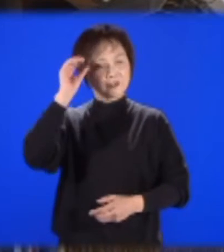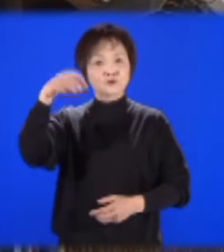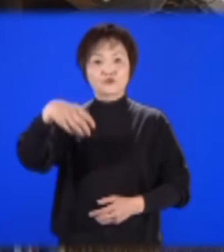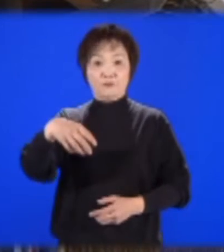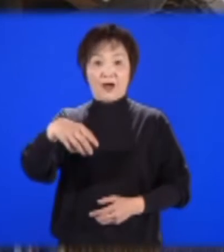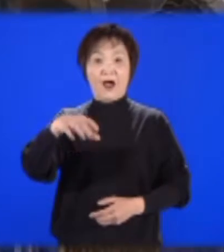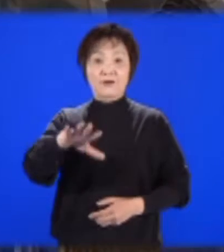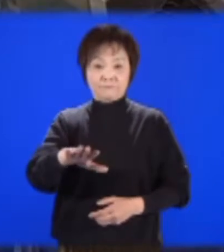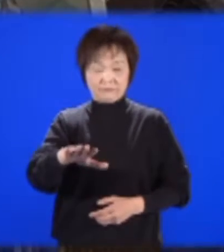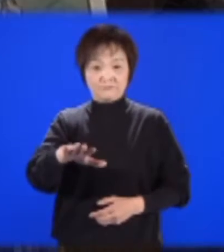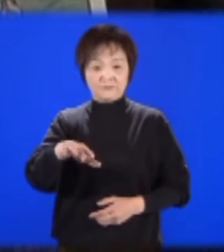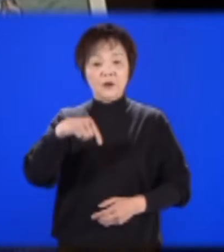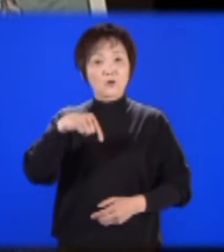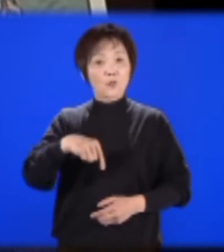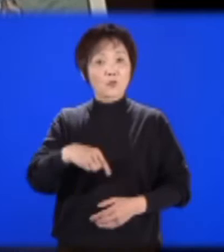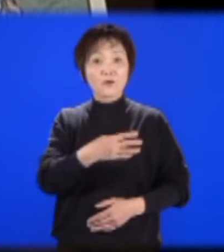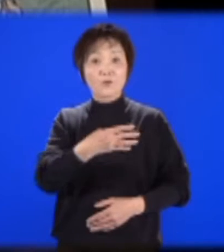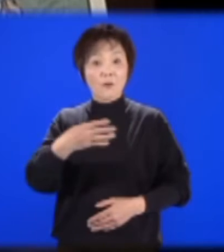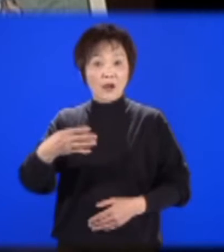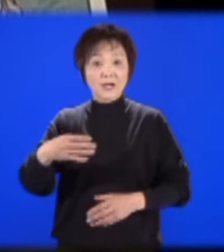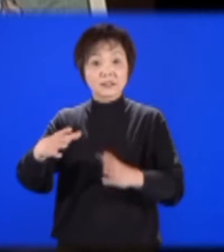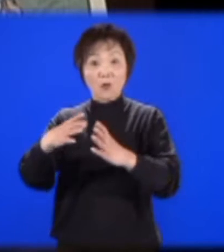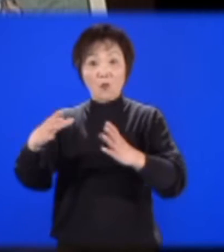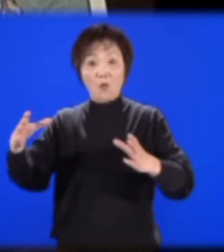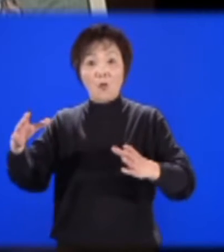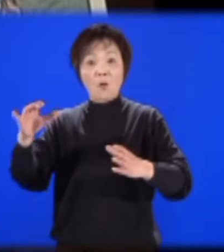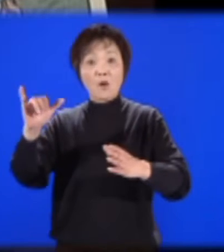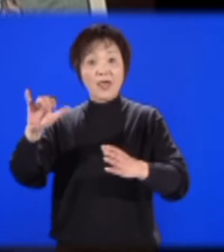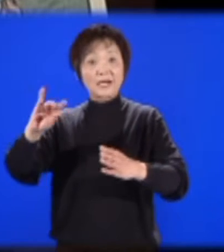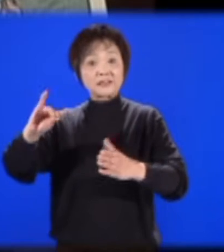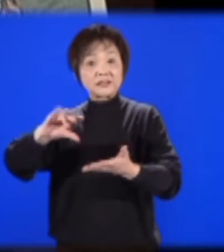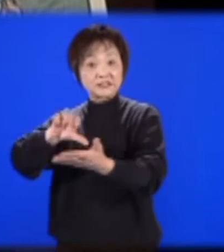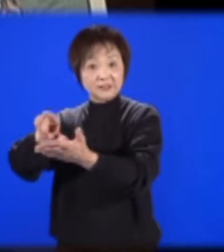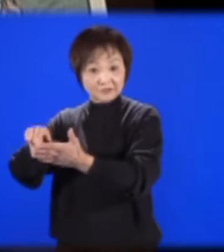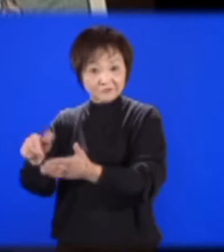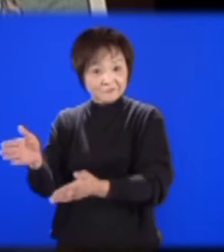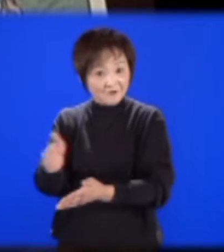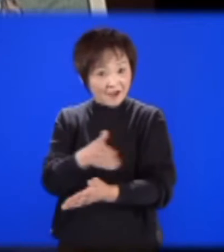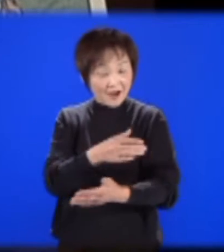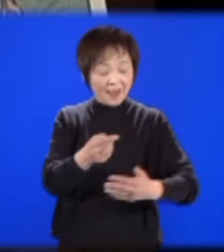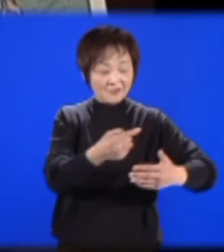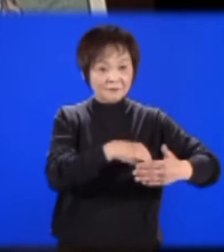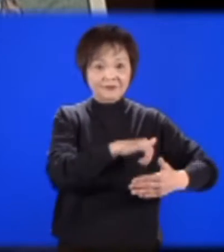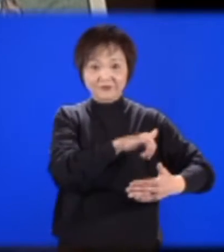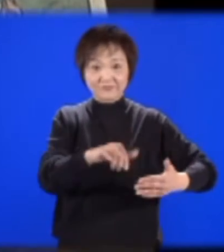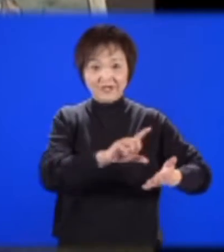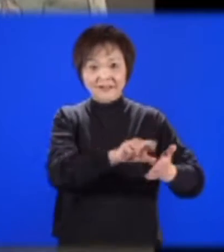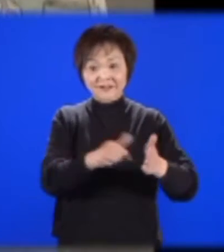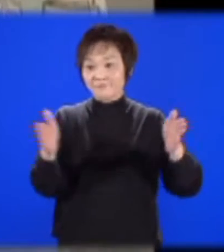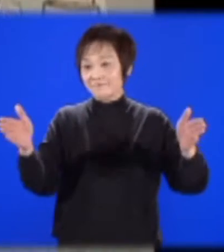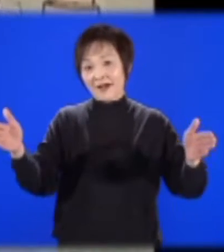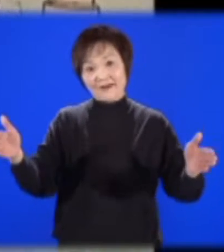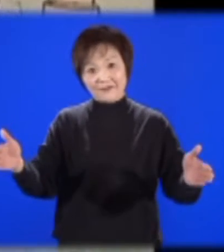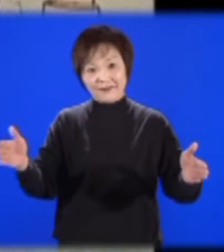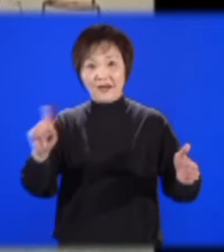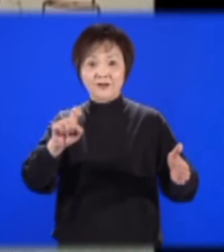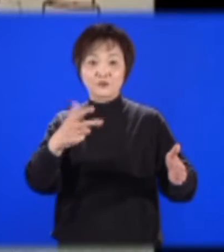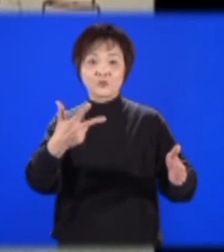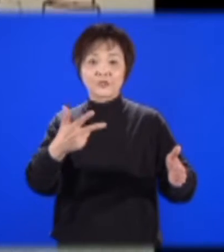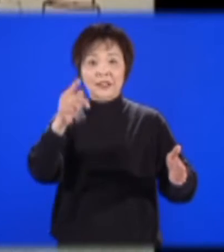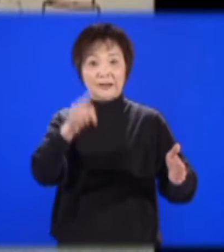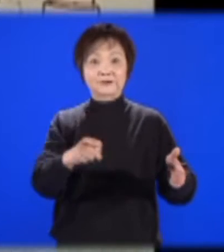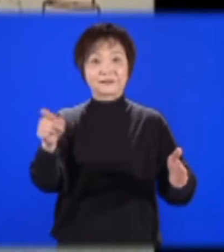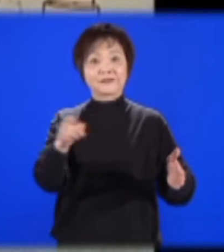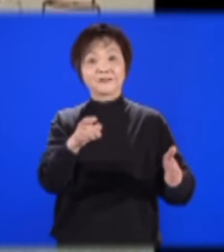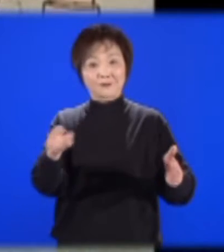四日市にも東海道が通っています。大谷地区から宇都部地区までおよそ17キロの距離です